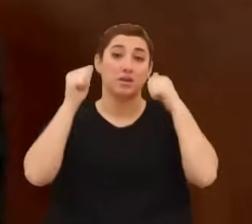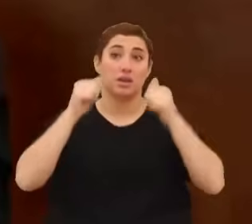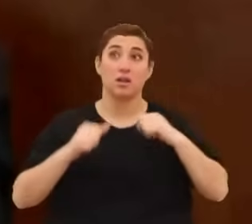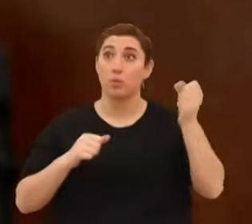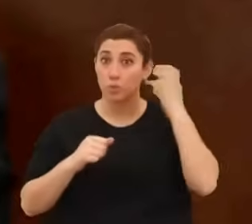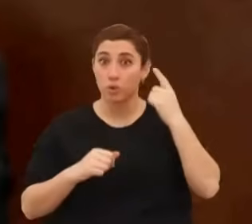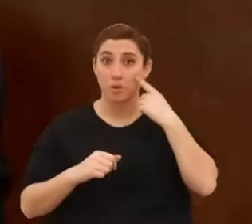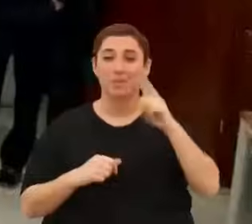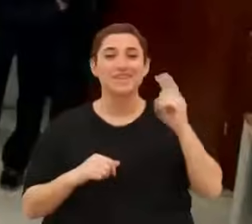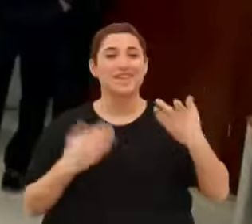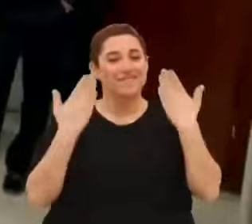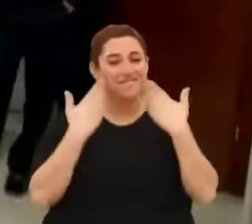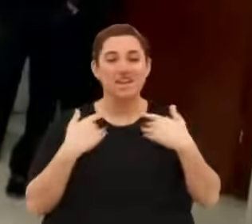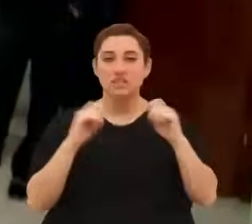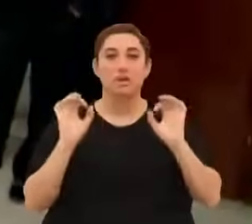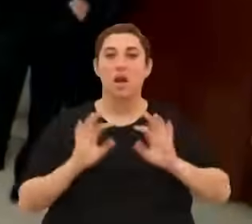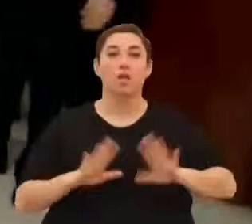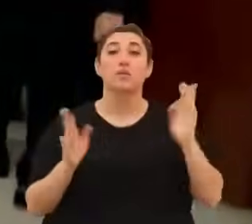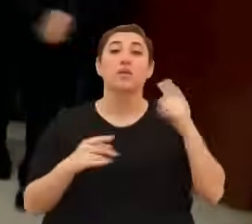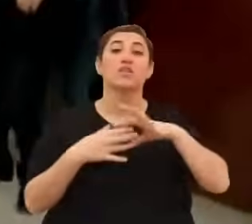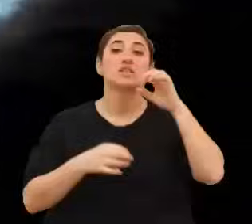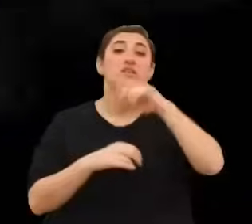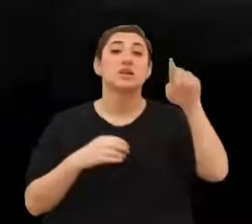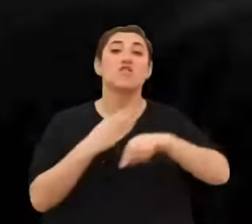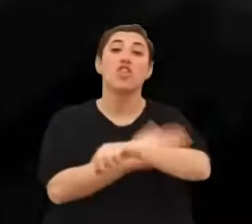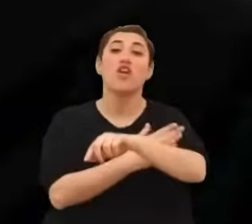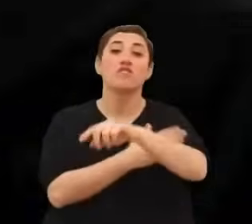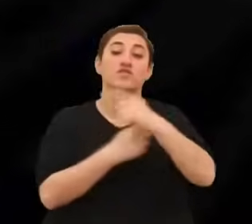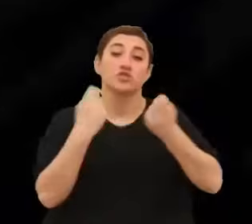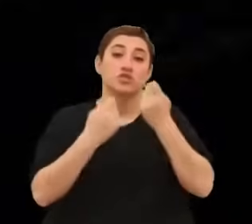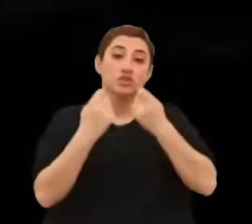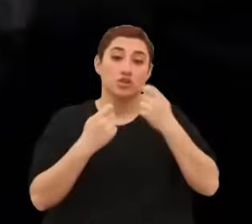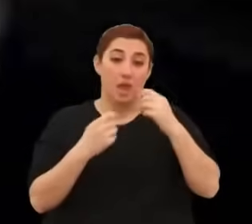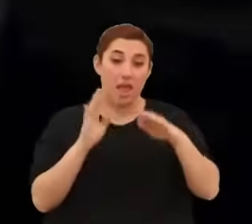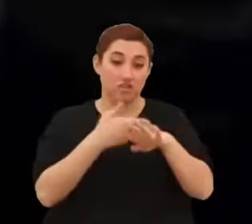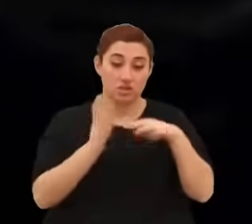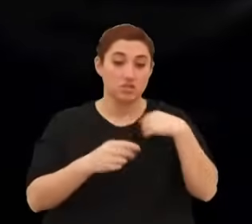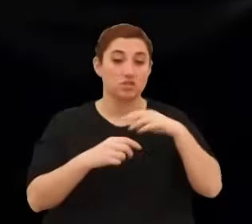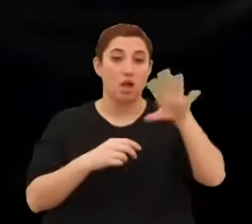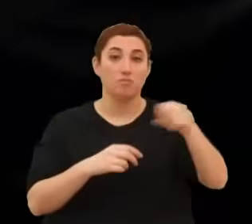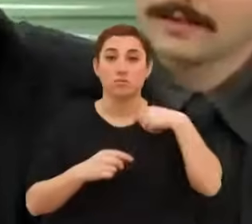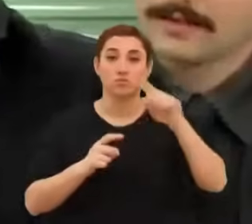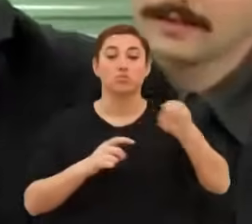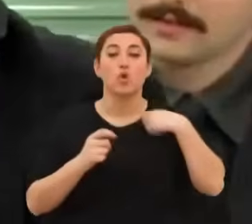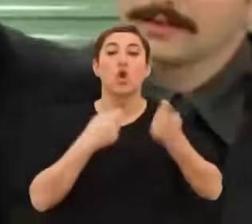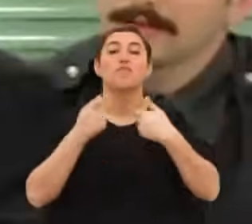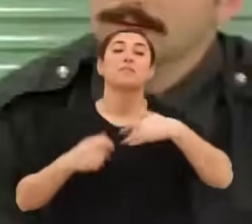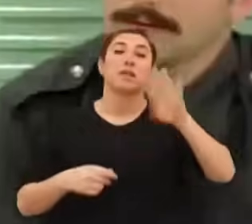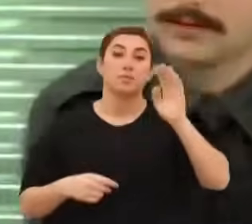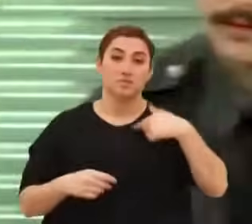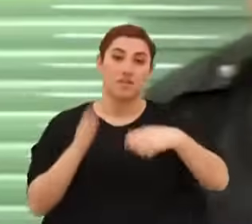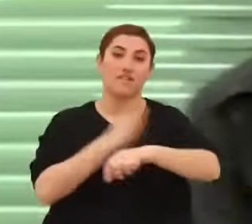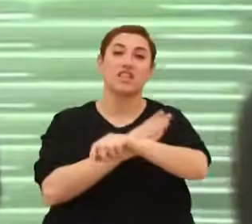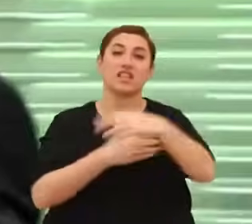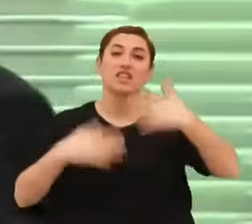andan beri hoşluk moşluk hiçbiri kalmadı. Başkomiserim vatandaşın malına kastetmişler. Vatandaşın malına kastetmişler. Onu bulmak bizim görevimiz değil mi? Biz vatandaşın